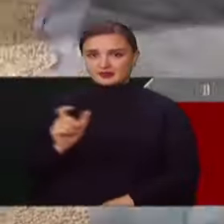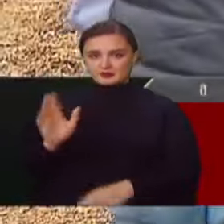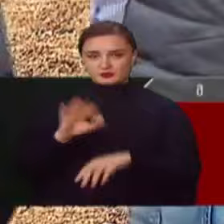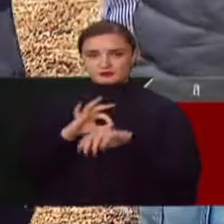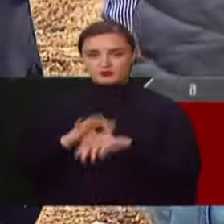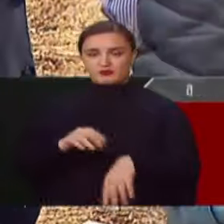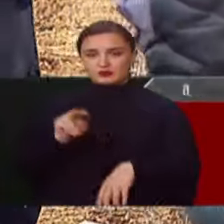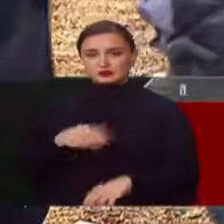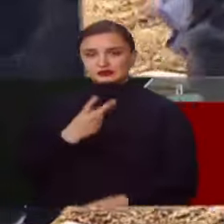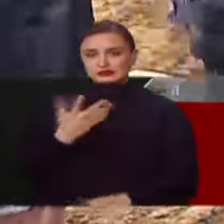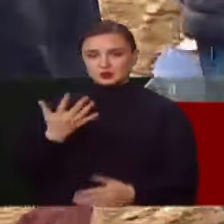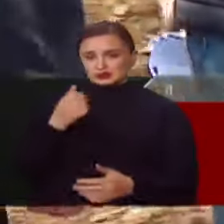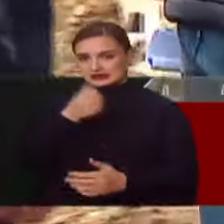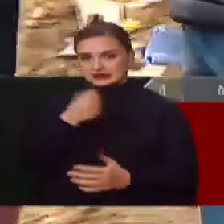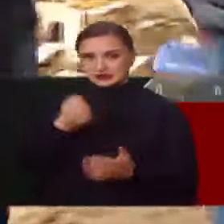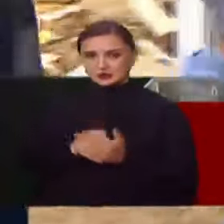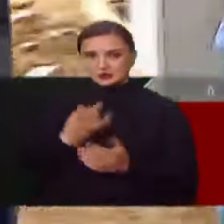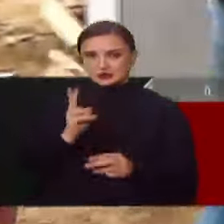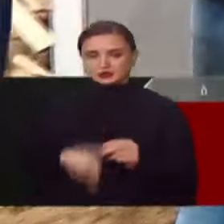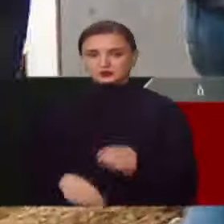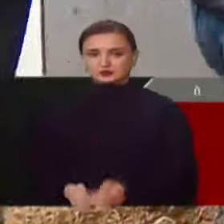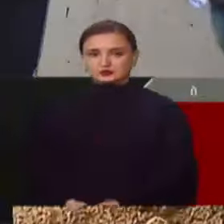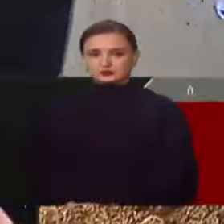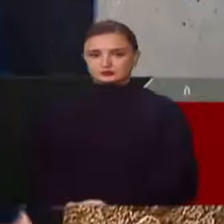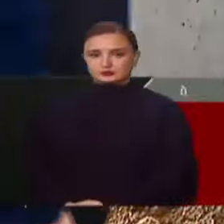და 2025 წელს უნდა დასრულდეს.